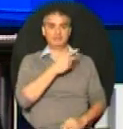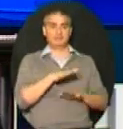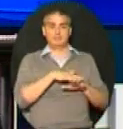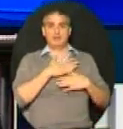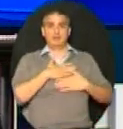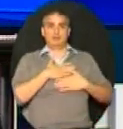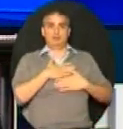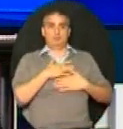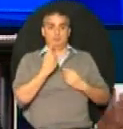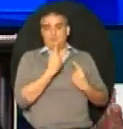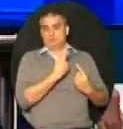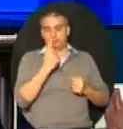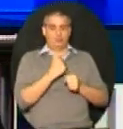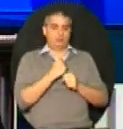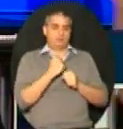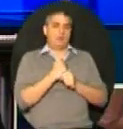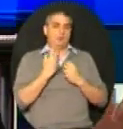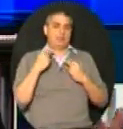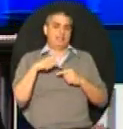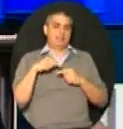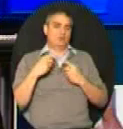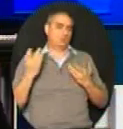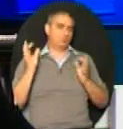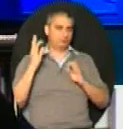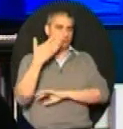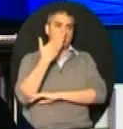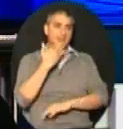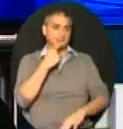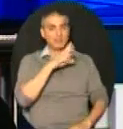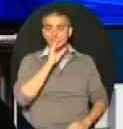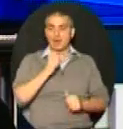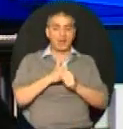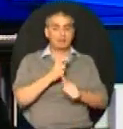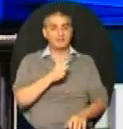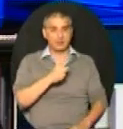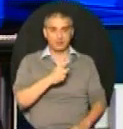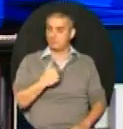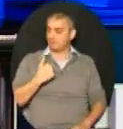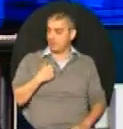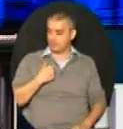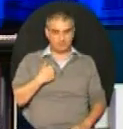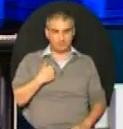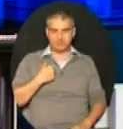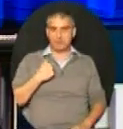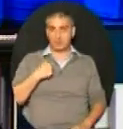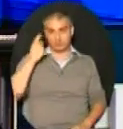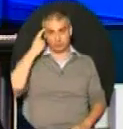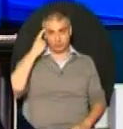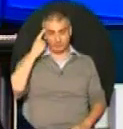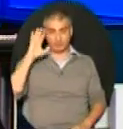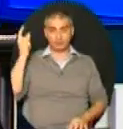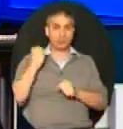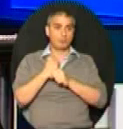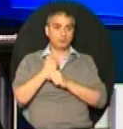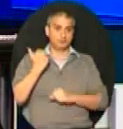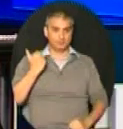חשה עם עצמה שהם עושים עבודה חיובית למען מדינת ישראל. היא דיברה על הרדיפה יותר. ואני חושב שמה שהם